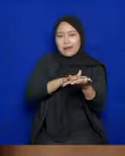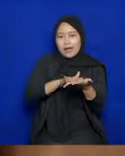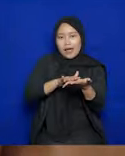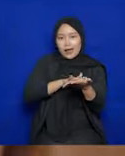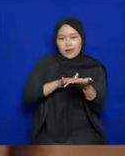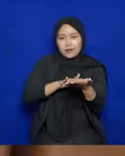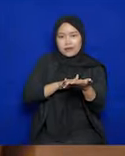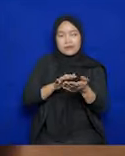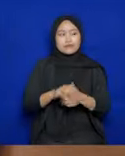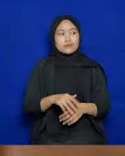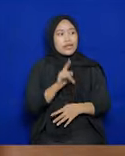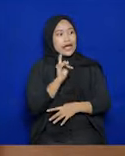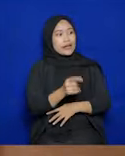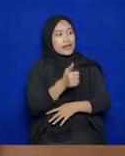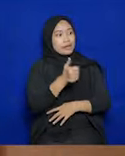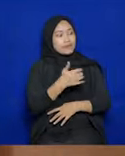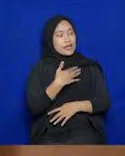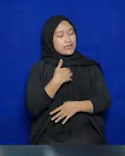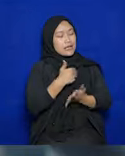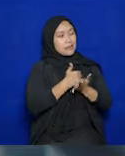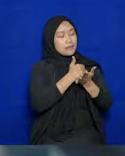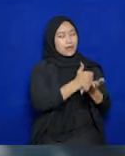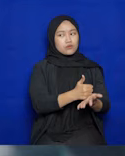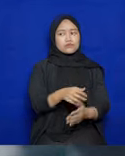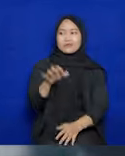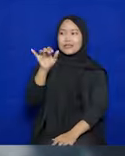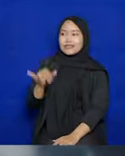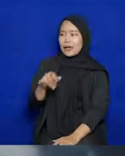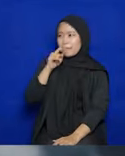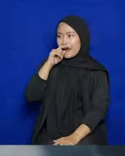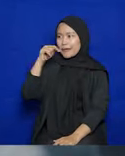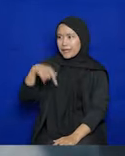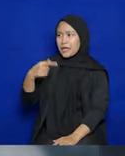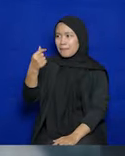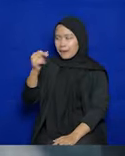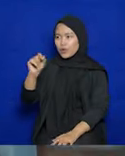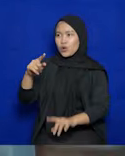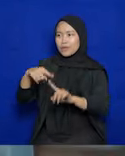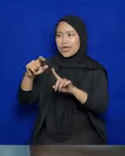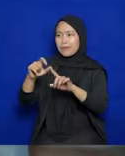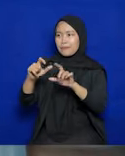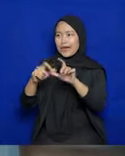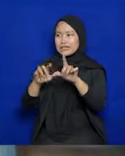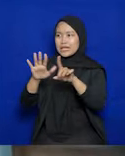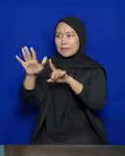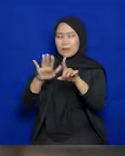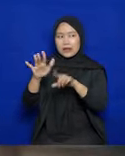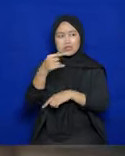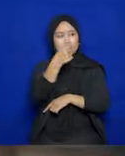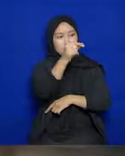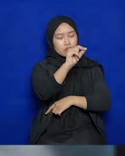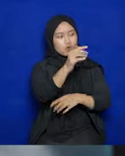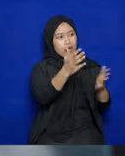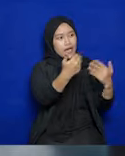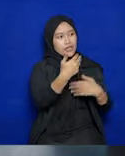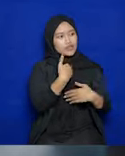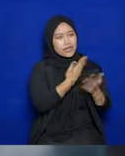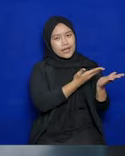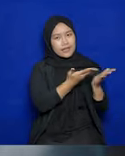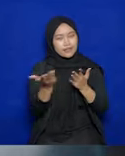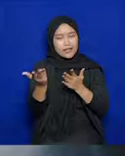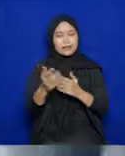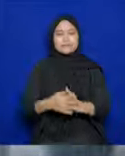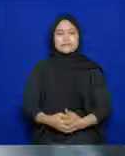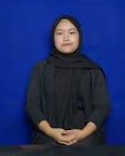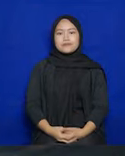jika memungkinkan. Ada yang bisa saya bantu, Pak? Oh, nggih, Pak. Ini betul TPS 15, Pak? Betul, Pak. Mari saya antar. Baik, Pak.